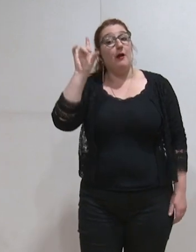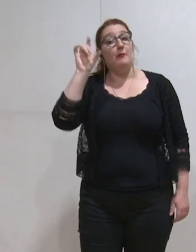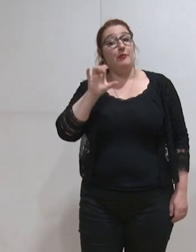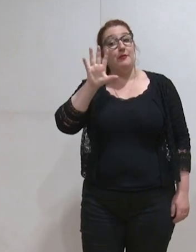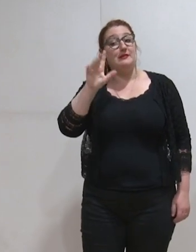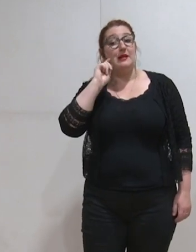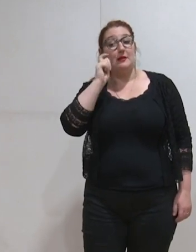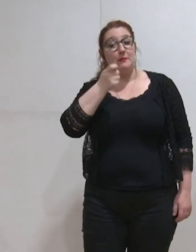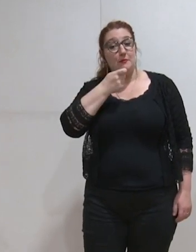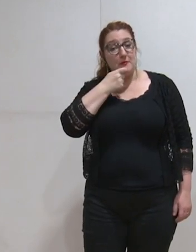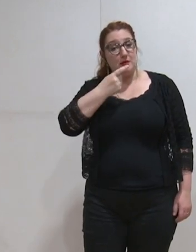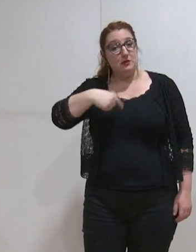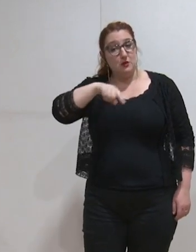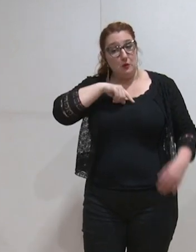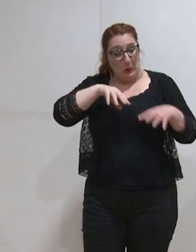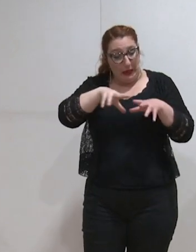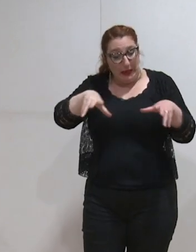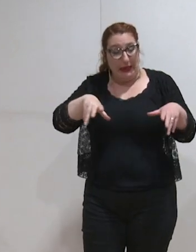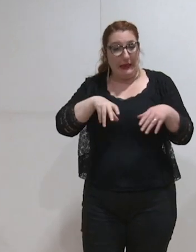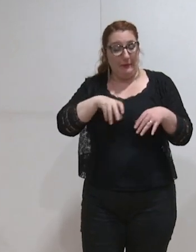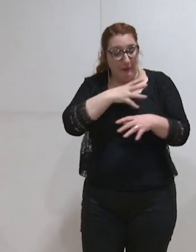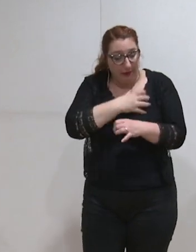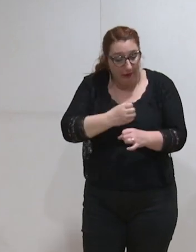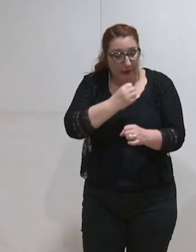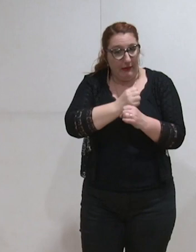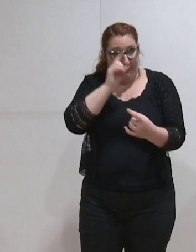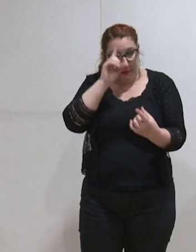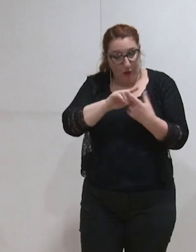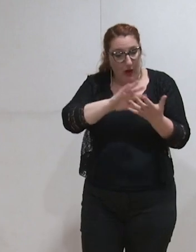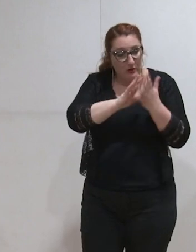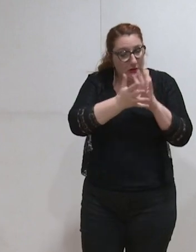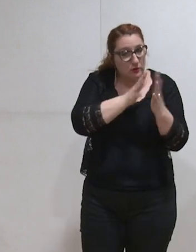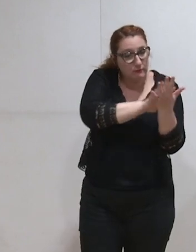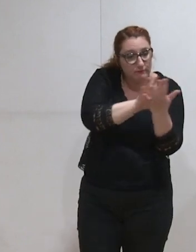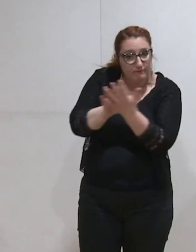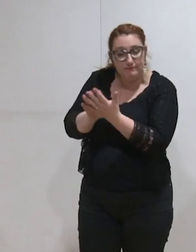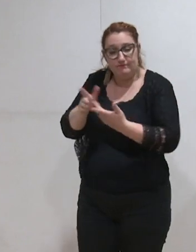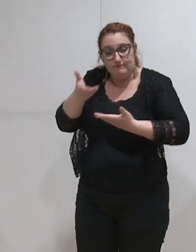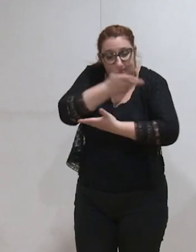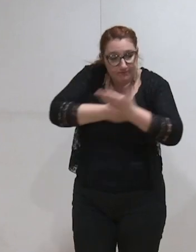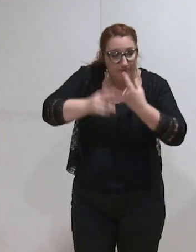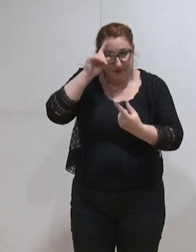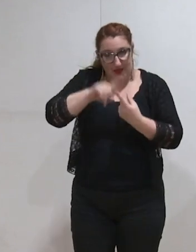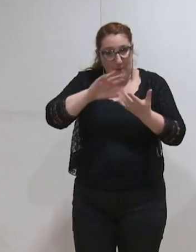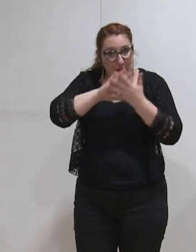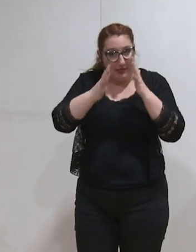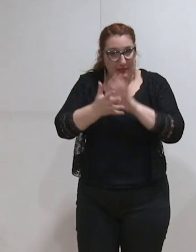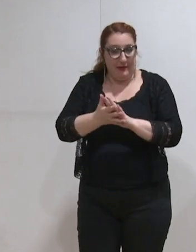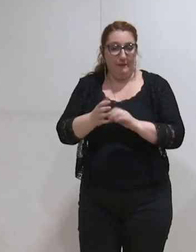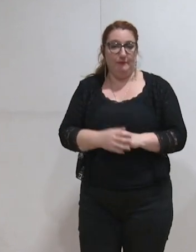parler entre les associations des pratiques le 26 mars nous avons créé une réunion